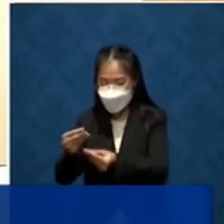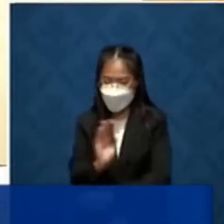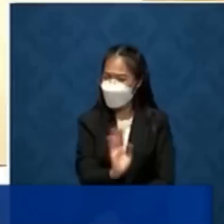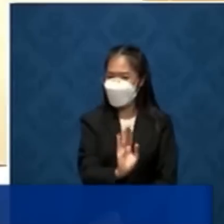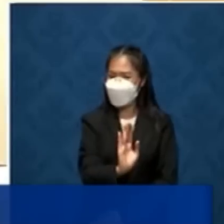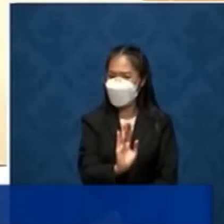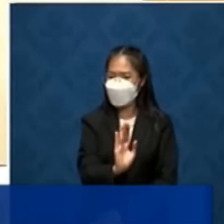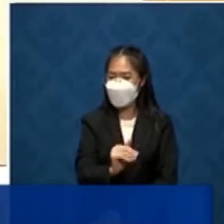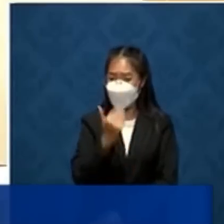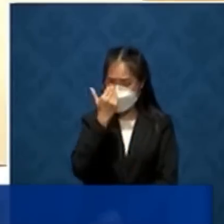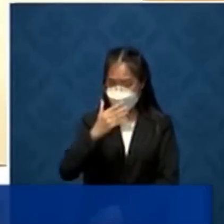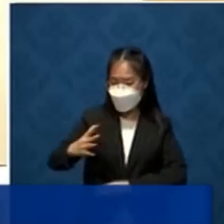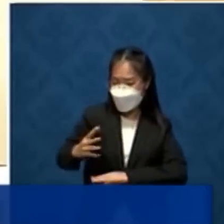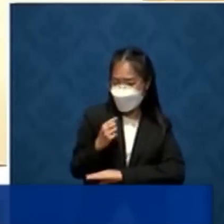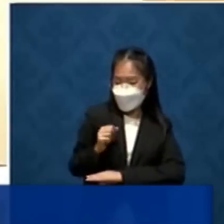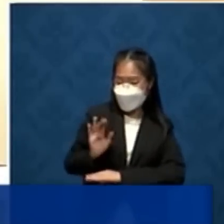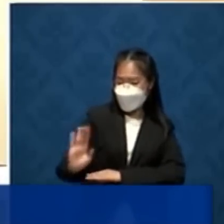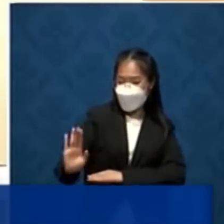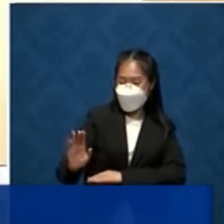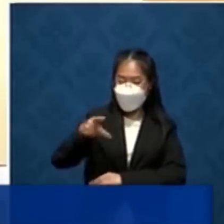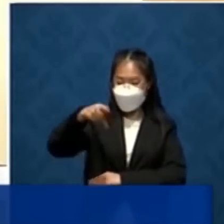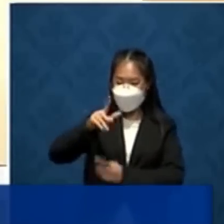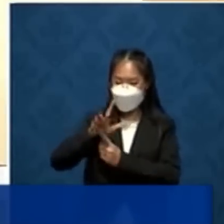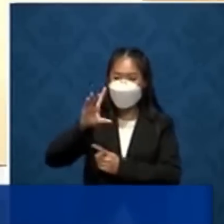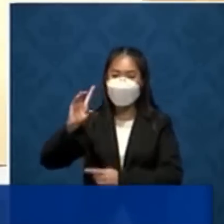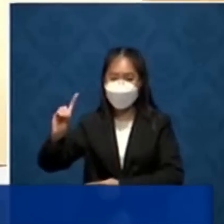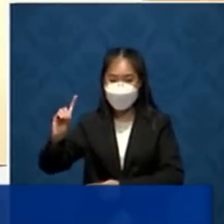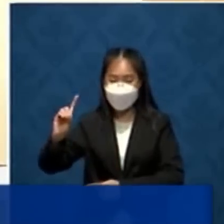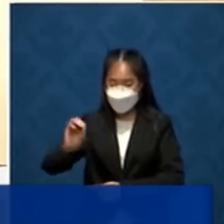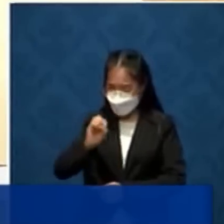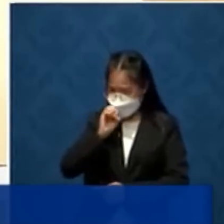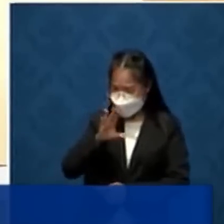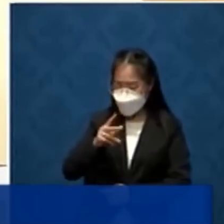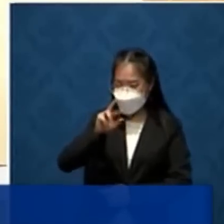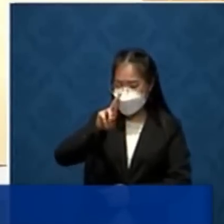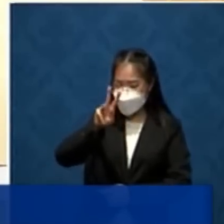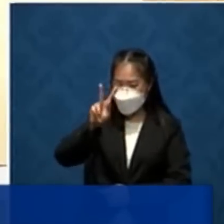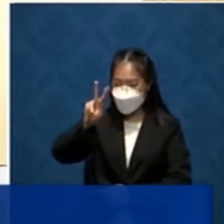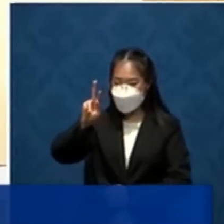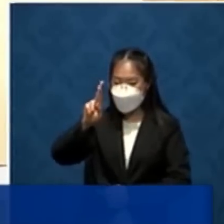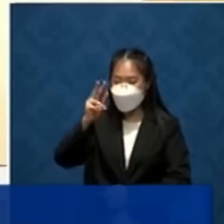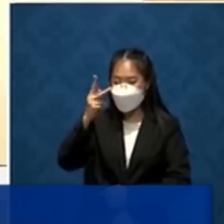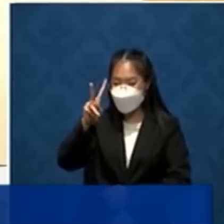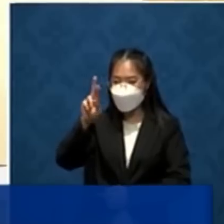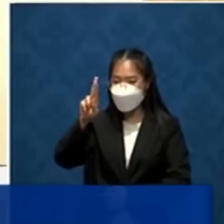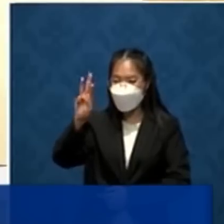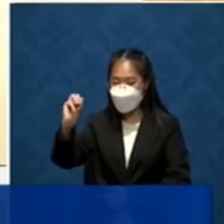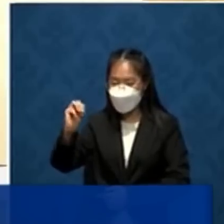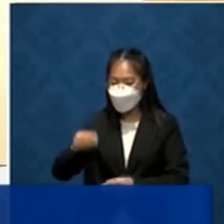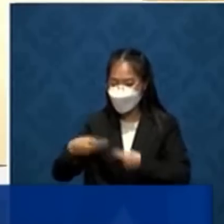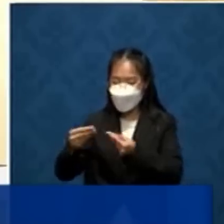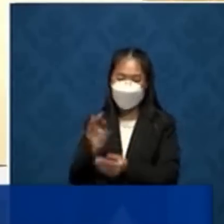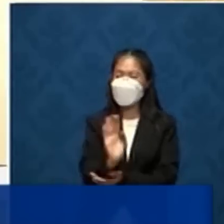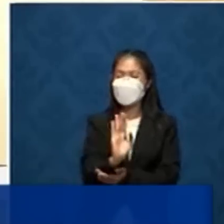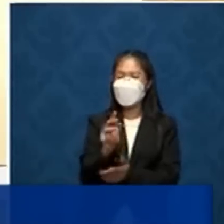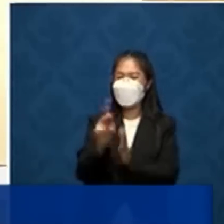ราะเมื่อเป็นอำนาจของท่านปลัดท่านจะไปบอกว่ารัฐมนตรีแต่งตั้งมันผิดกฎหมายทันทีผมก็ผิดทันทีน